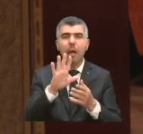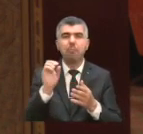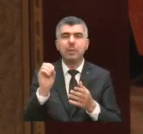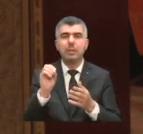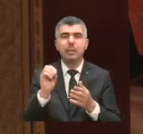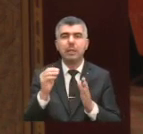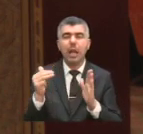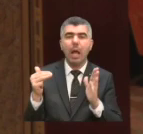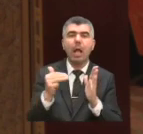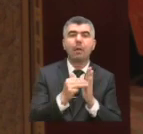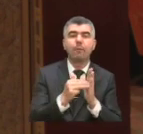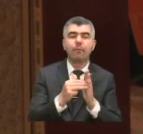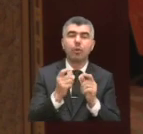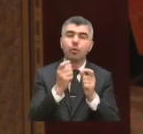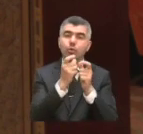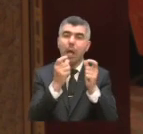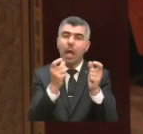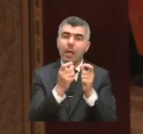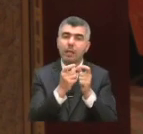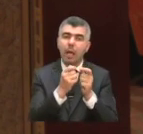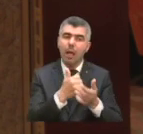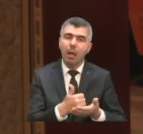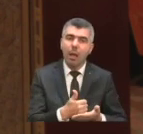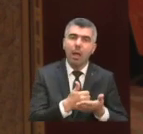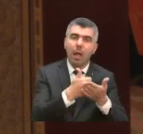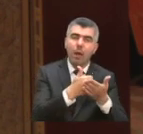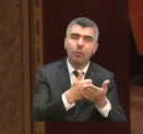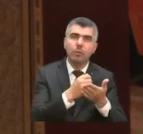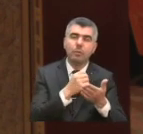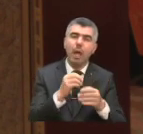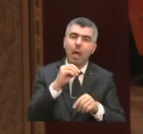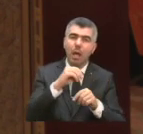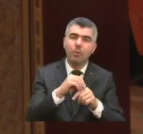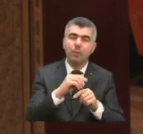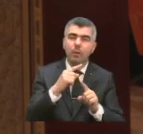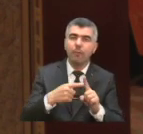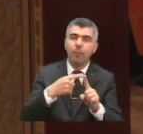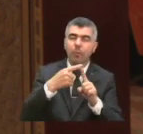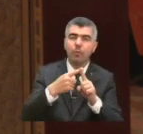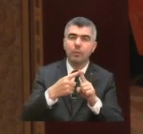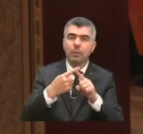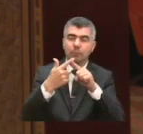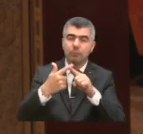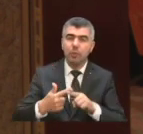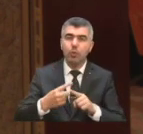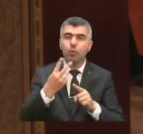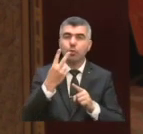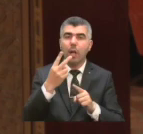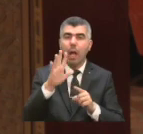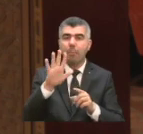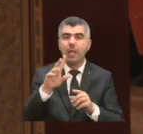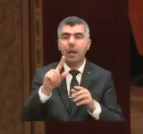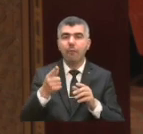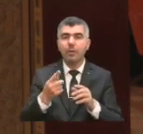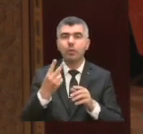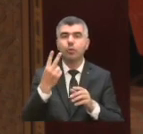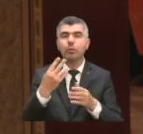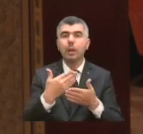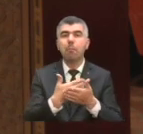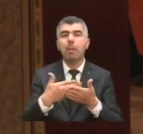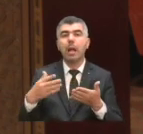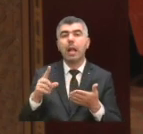قرض لفائدة المقاولات الصغيرة بمبلغ فاق 5.2 المليار نتاع الدرهم من